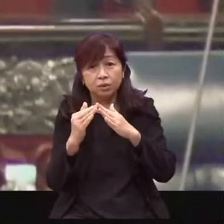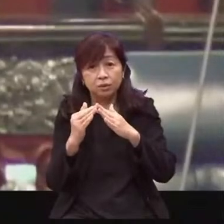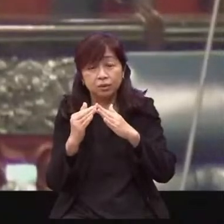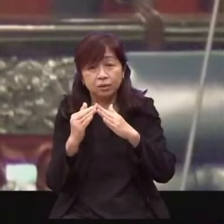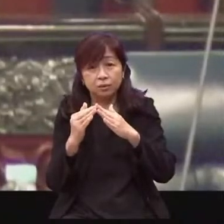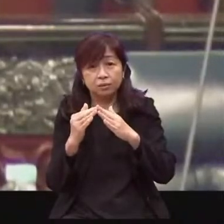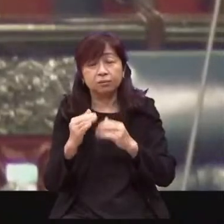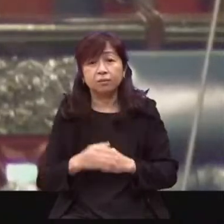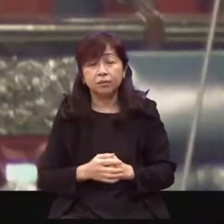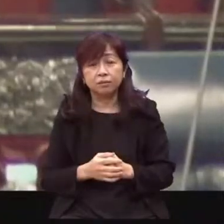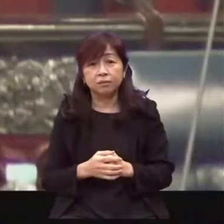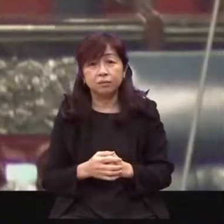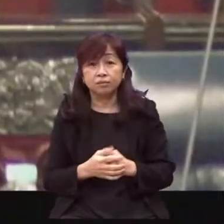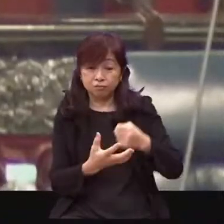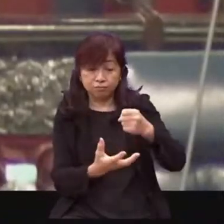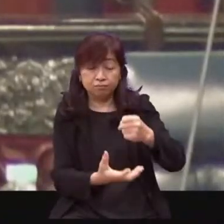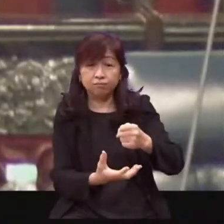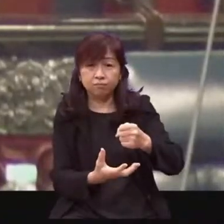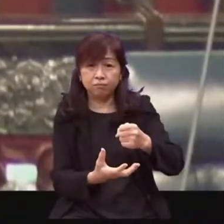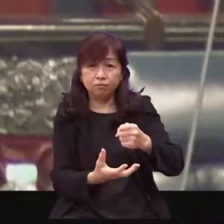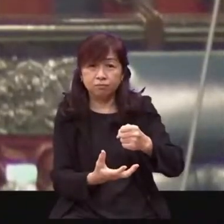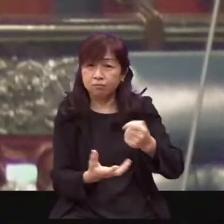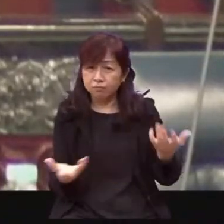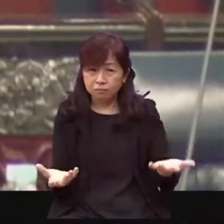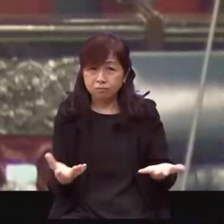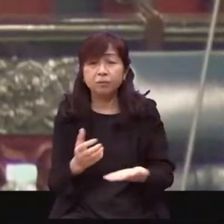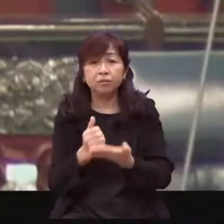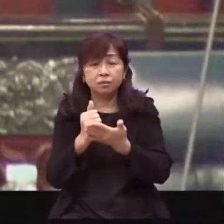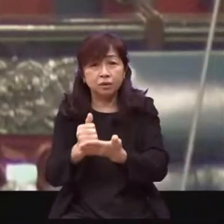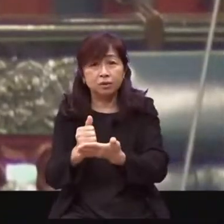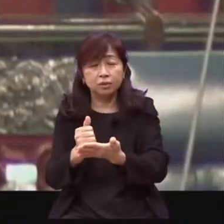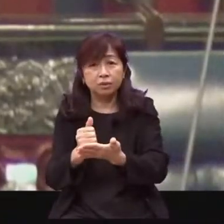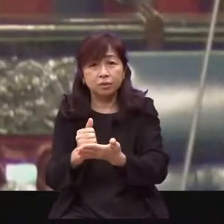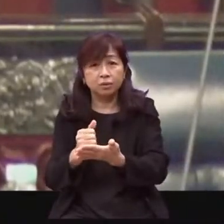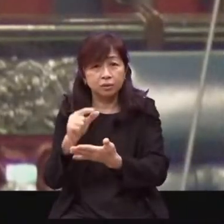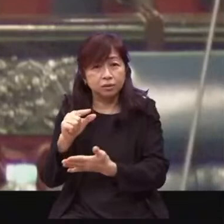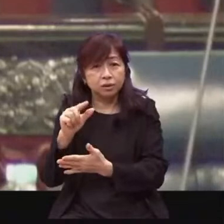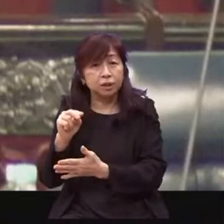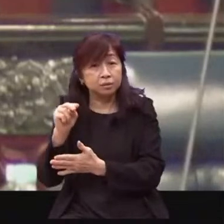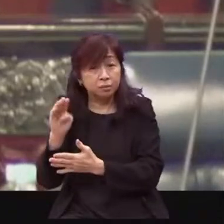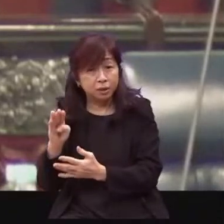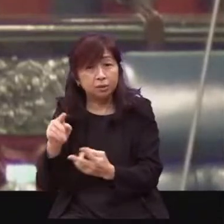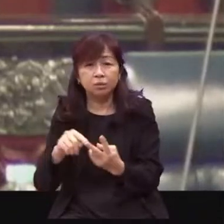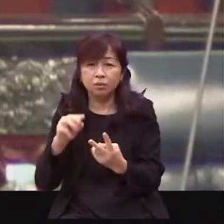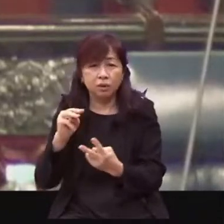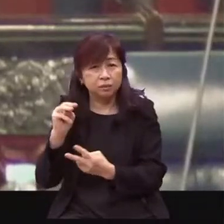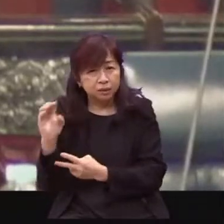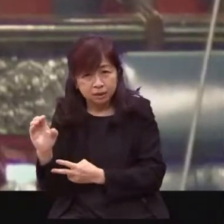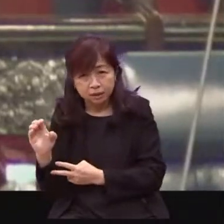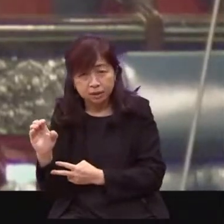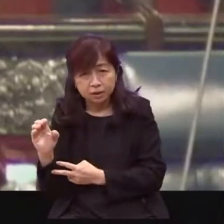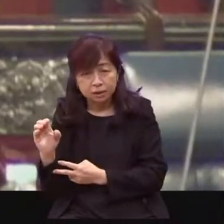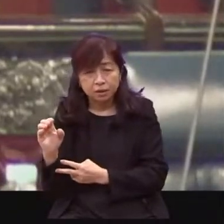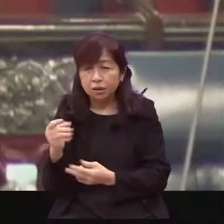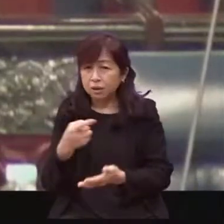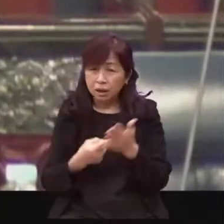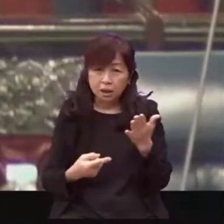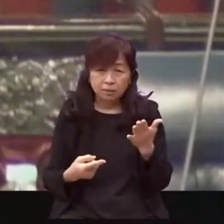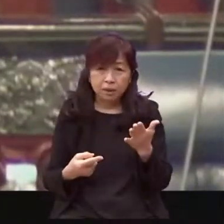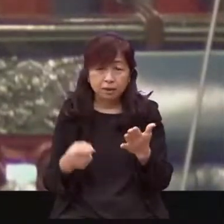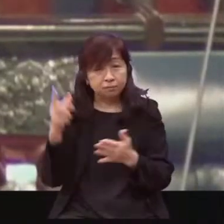serta sejauh mana tabung ini dapat membantu CMB ataupun MC Pak syukuri ini seterusnya Apakah